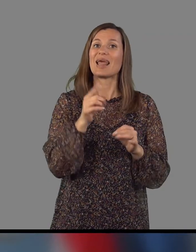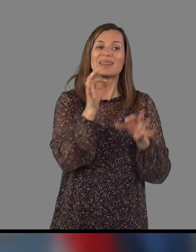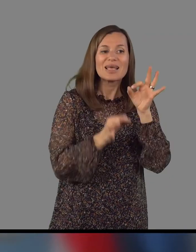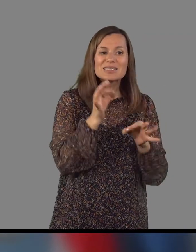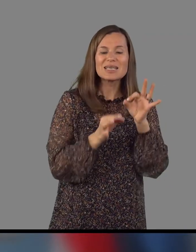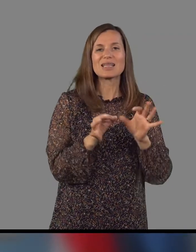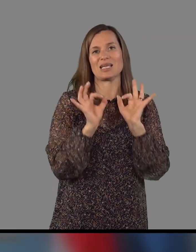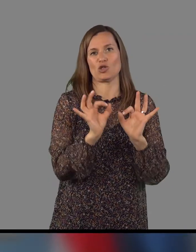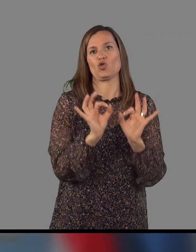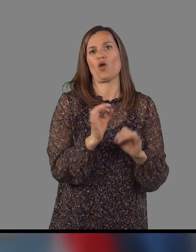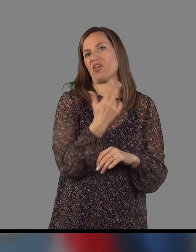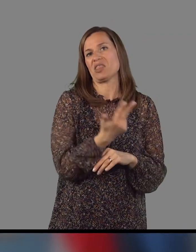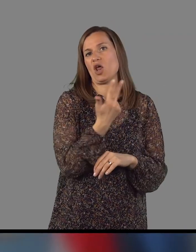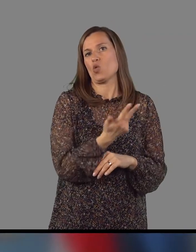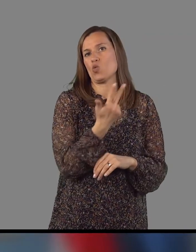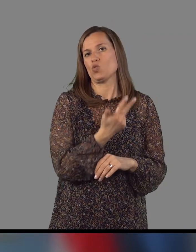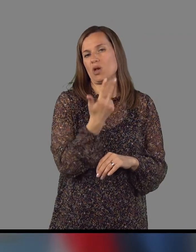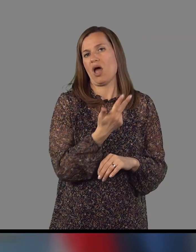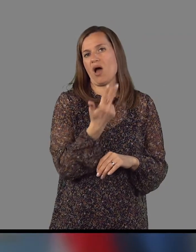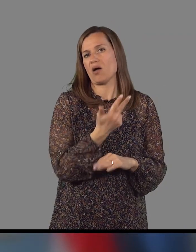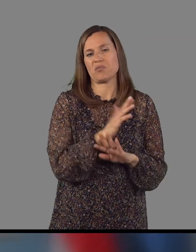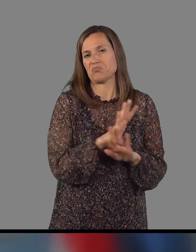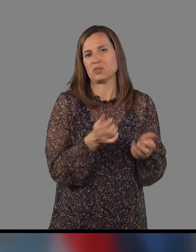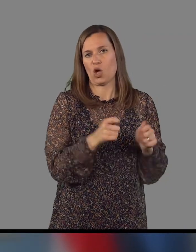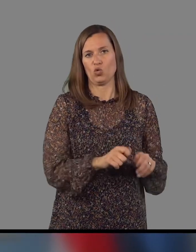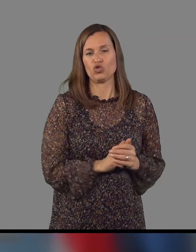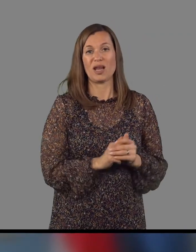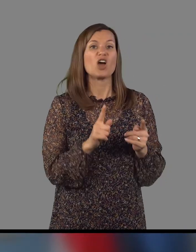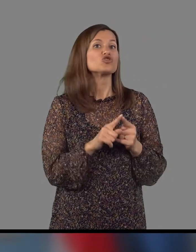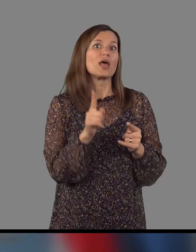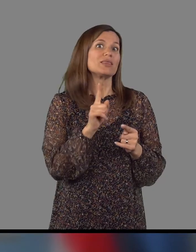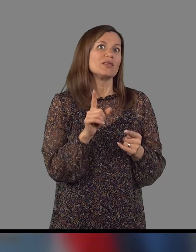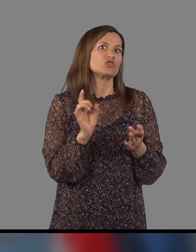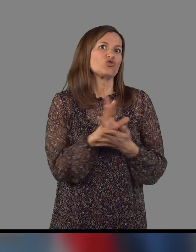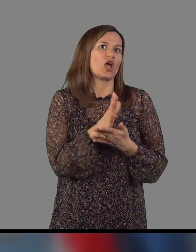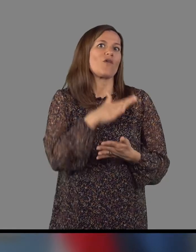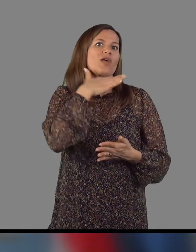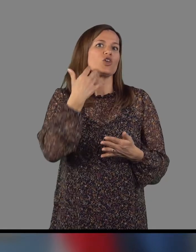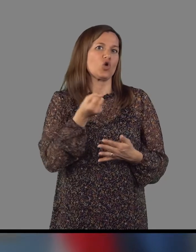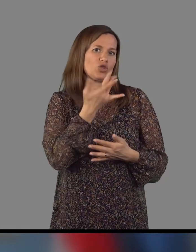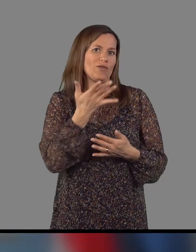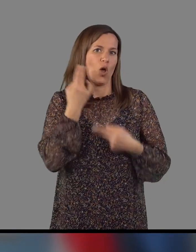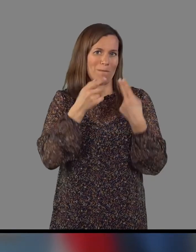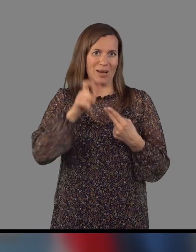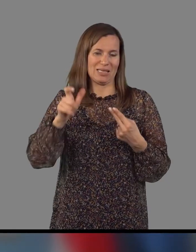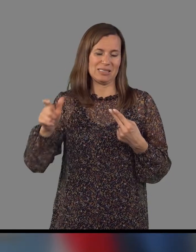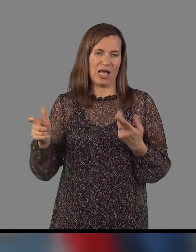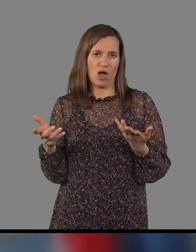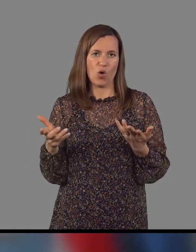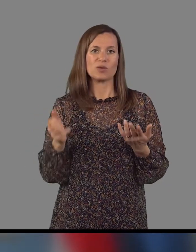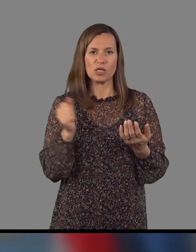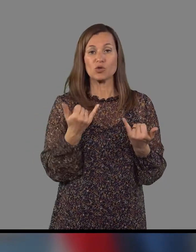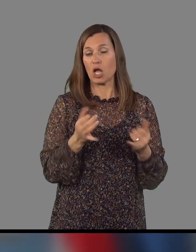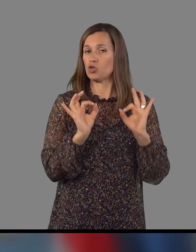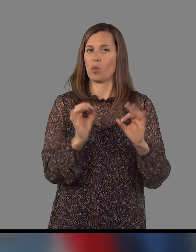in je testiranje gotovo v 3 urah, seveda, če ne bi bilo veliko število preiskav. Tako ta hip smo